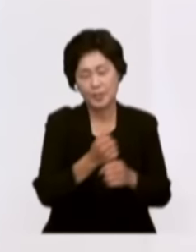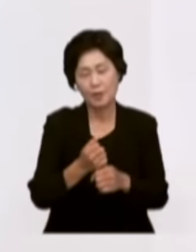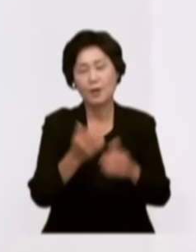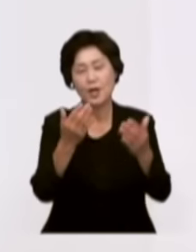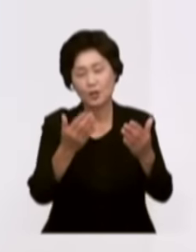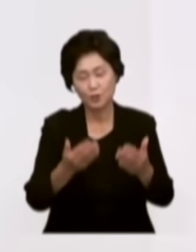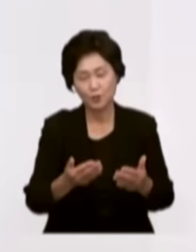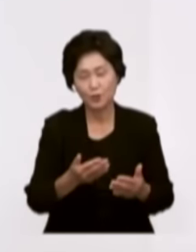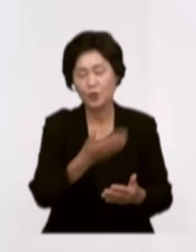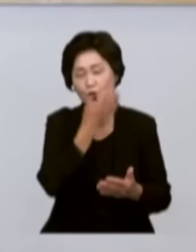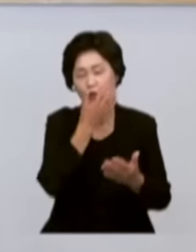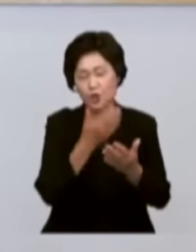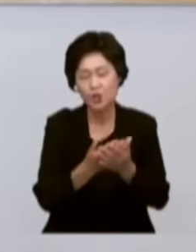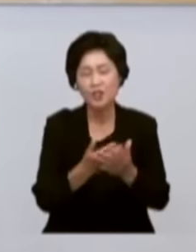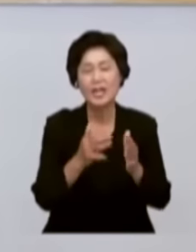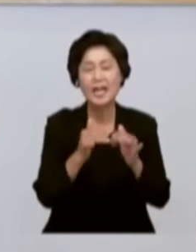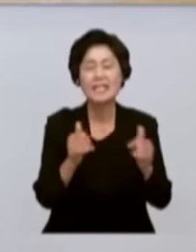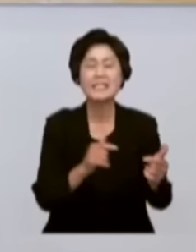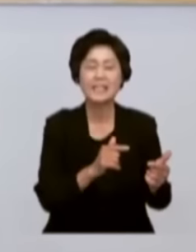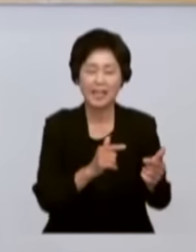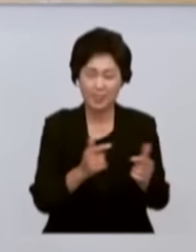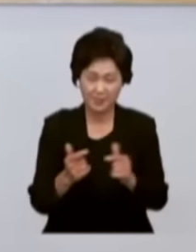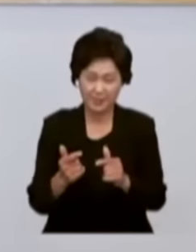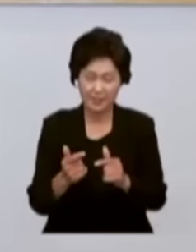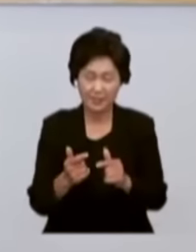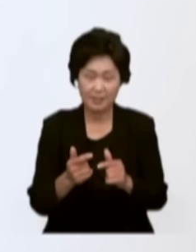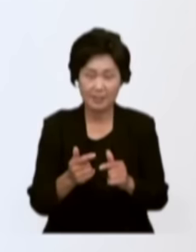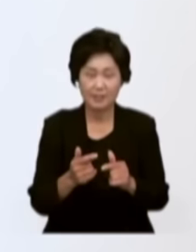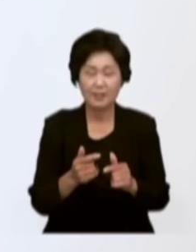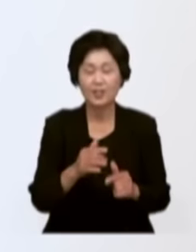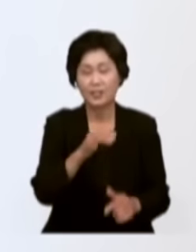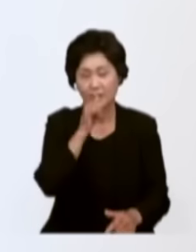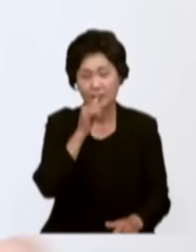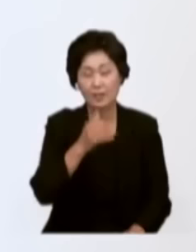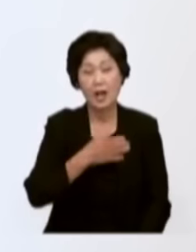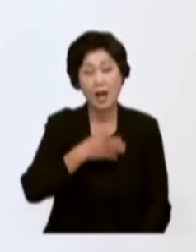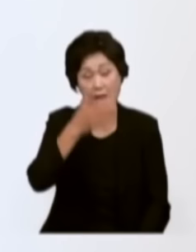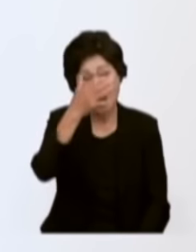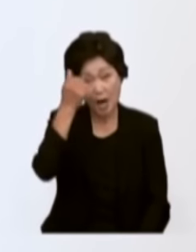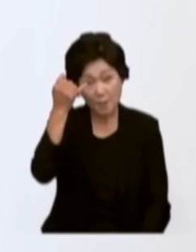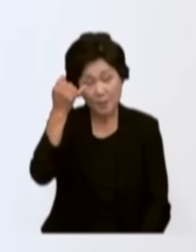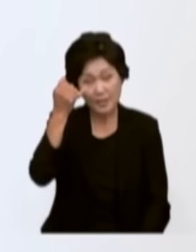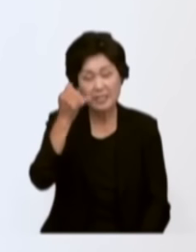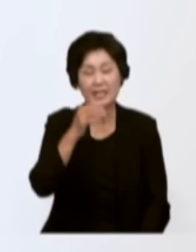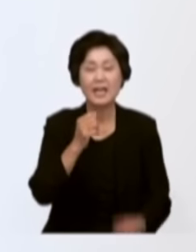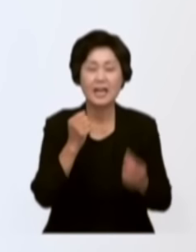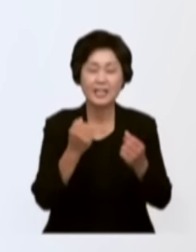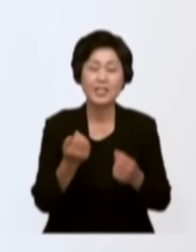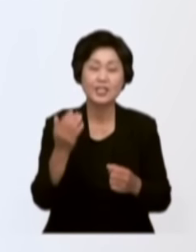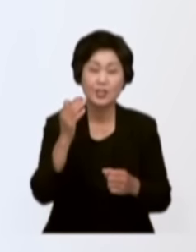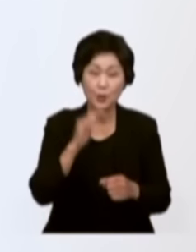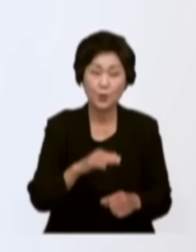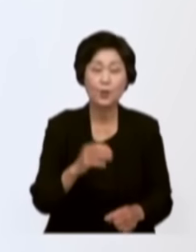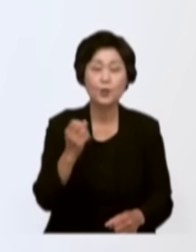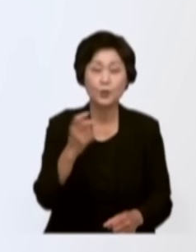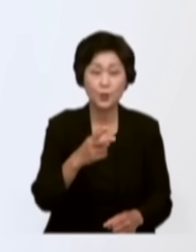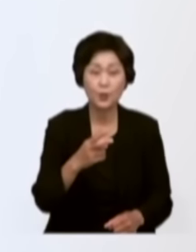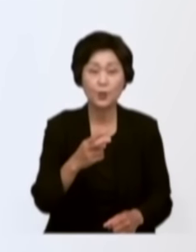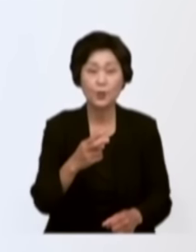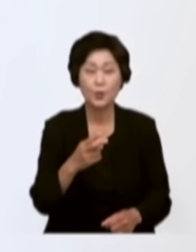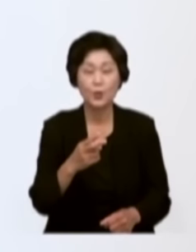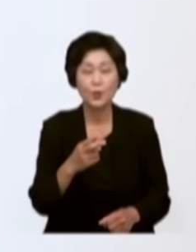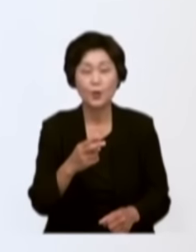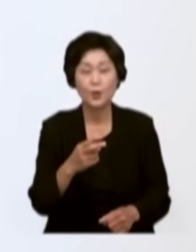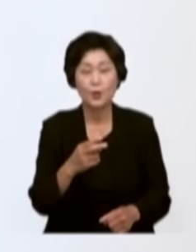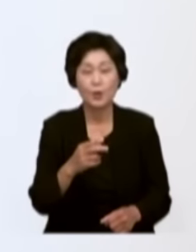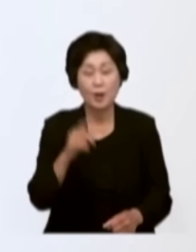저에게 예. 선물이라고 생각하는데 일단 할머니가 이제 하나님을 알게 해줬고 네네. 그리고 사실 그 이제 이무송